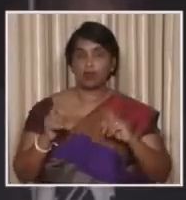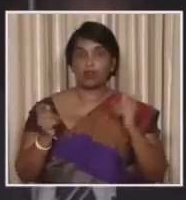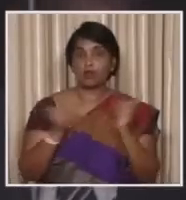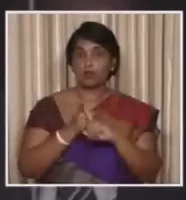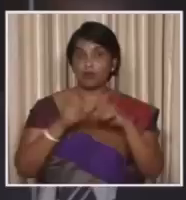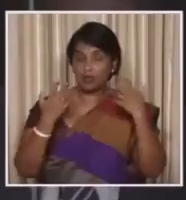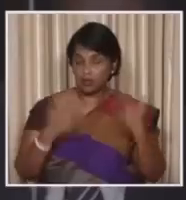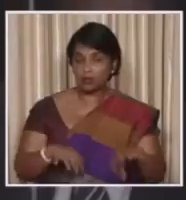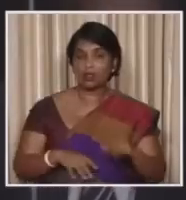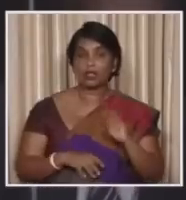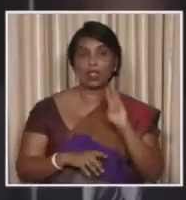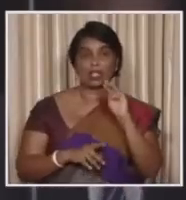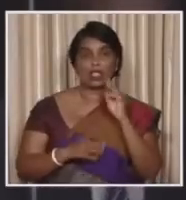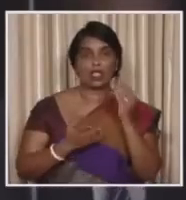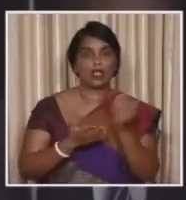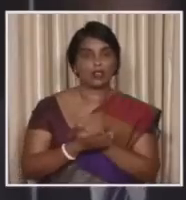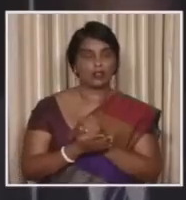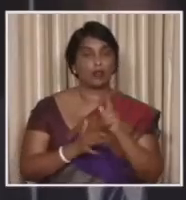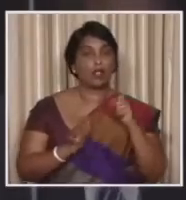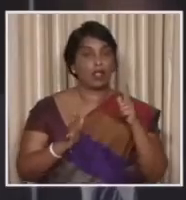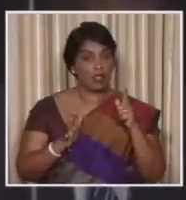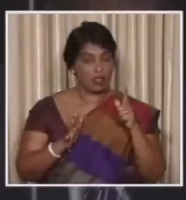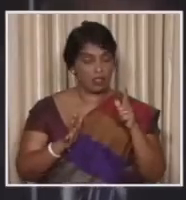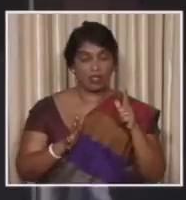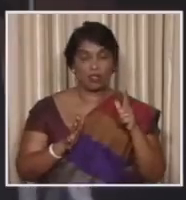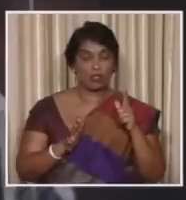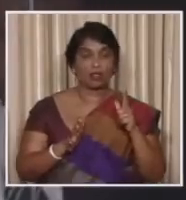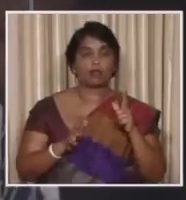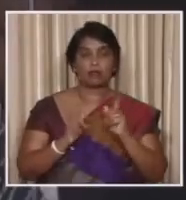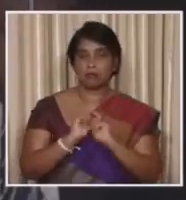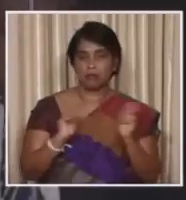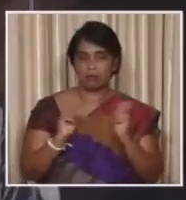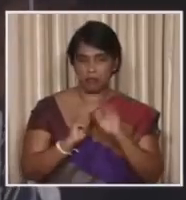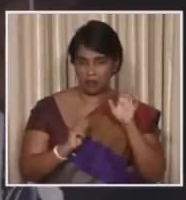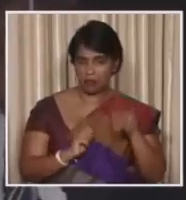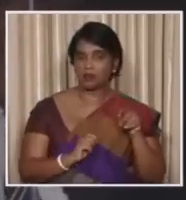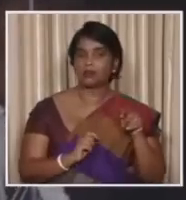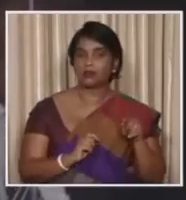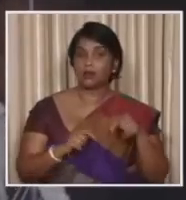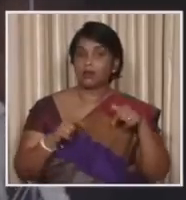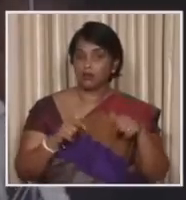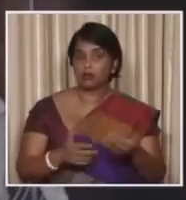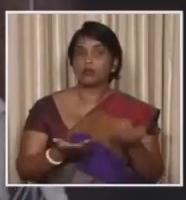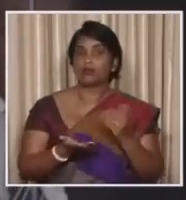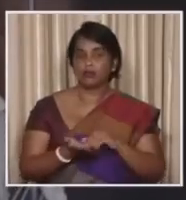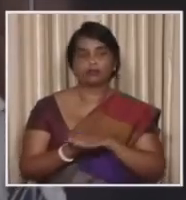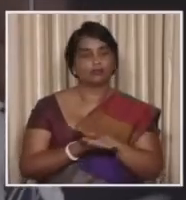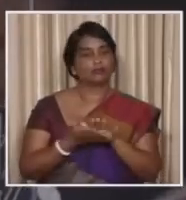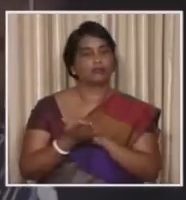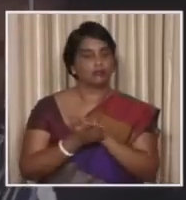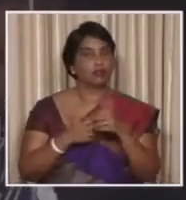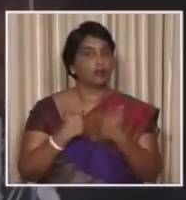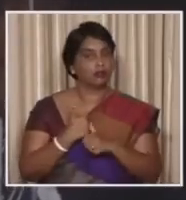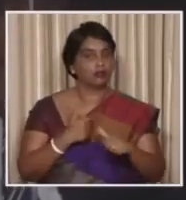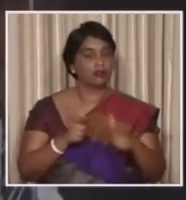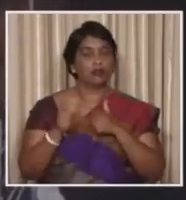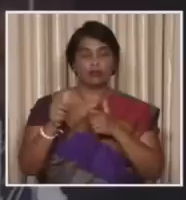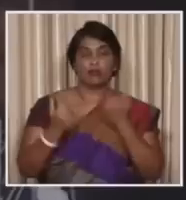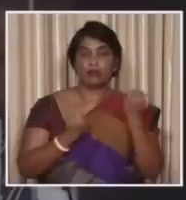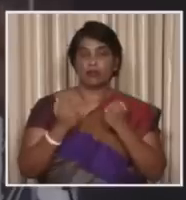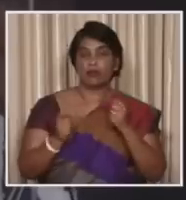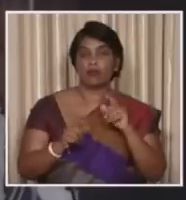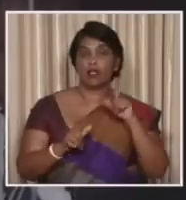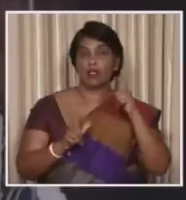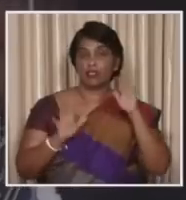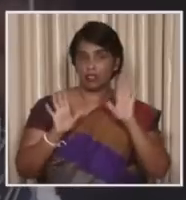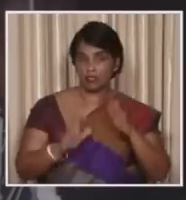එකෙන් 30ක් විතරලා තිබුණා අනිත් 70ක් හානිපත් වෙලා තිබුණා දැන් ඒවා නැවතත් අලුත් වැඩියා කළා මේ වෙනකොට යුද්ධ ටැංකි 70ක්